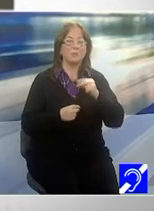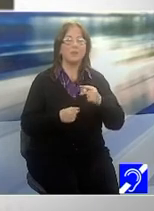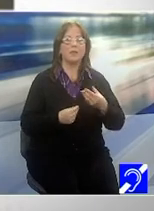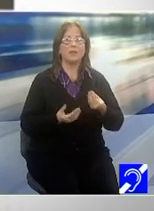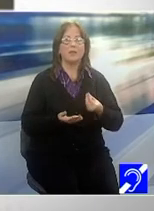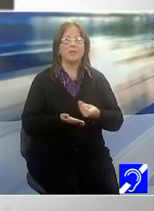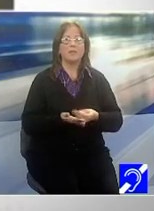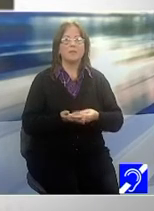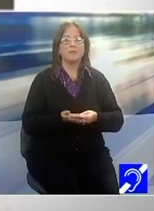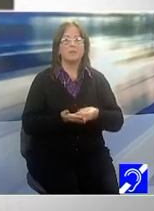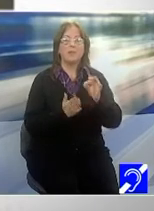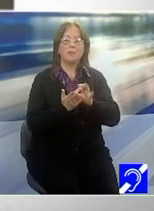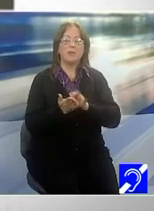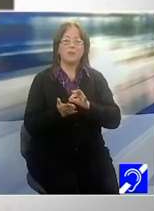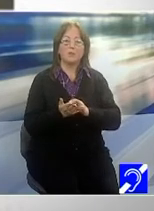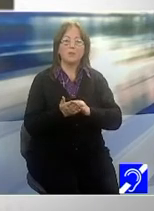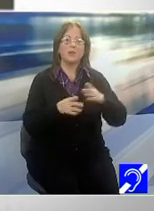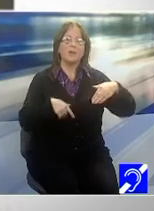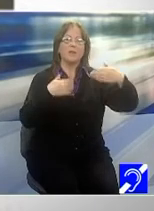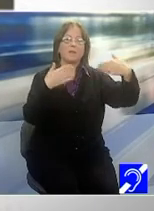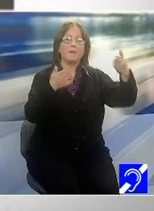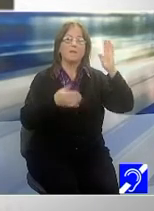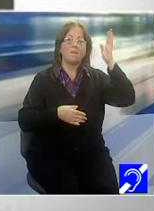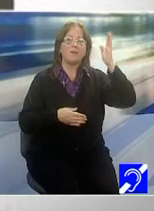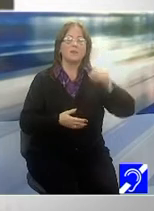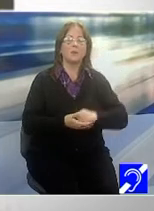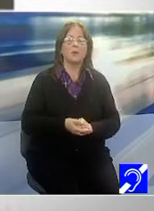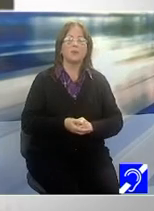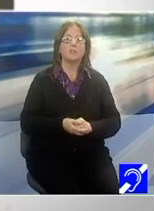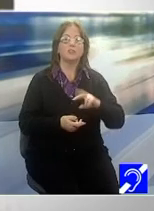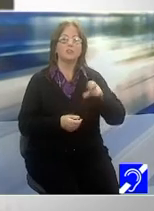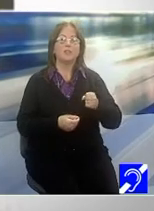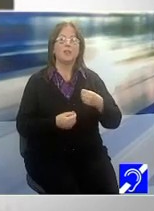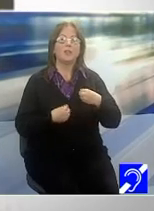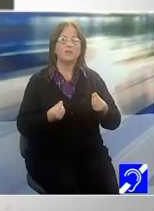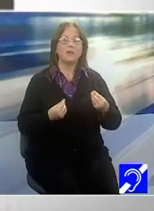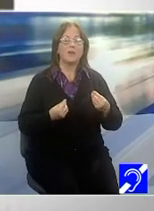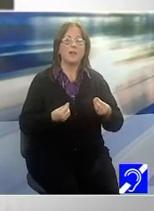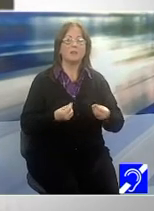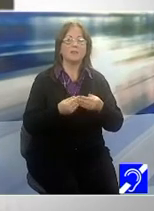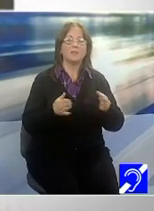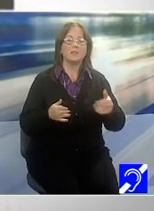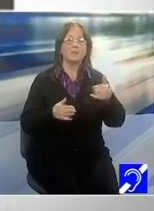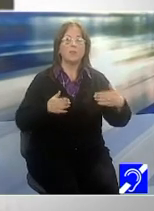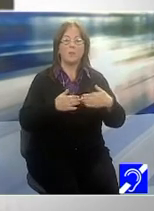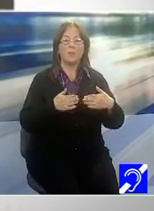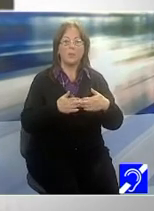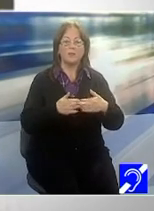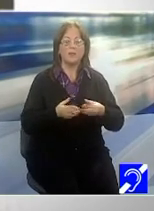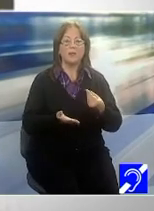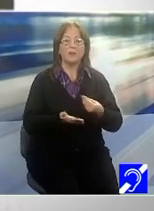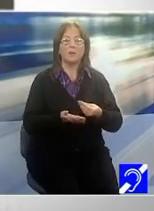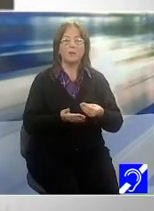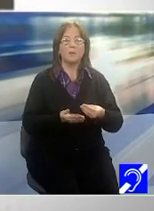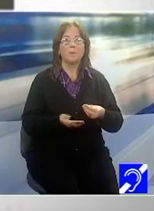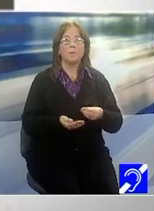că ne gândim să dezvoltăm un așa numit Kids Corner, un colț american pentru copii, unde să facem o serie de activități